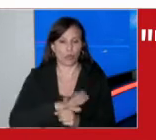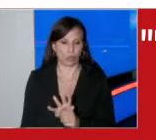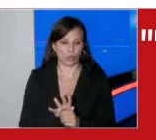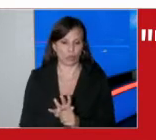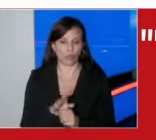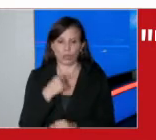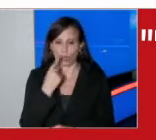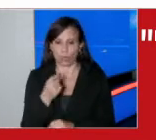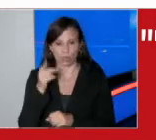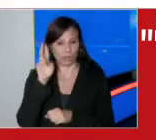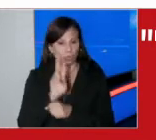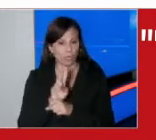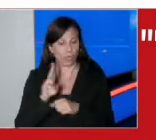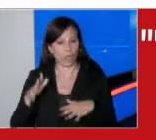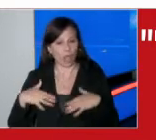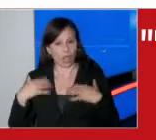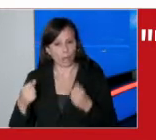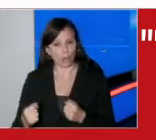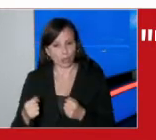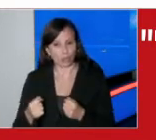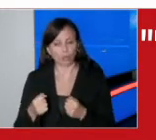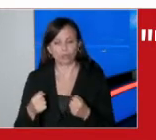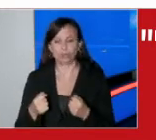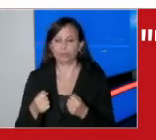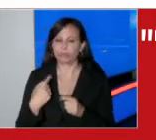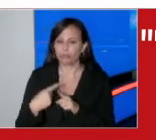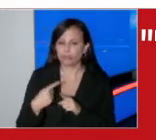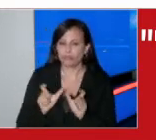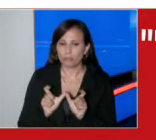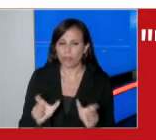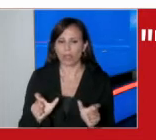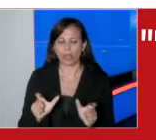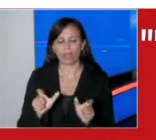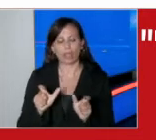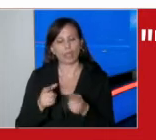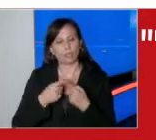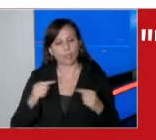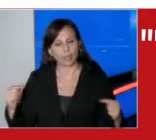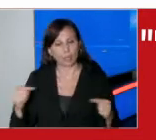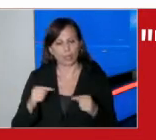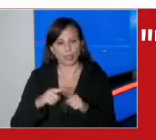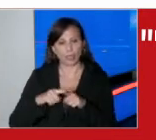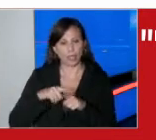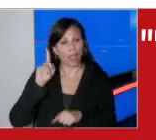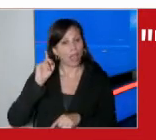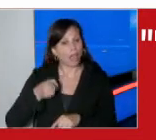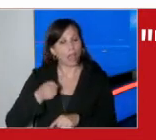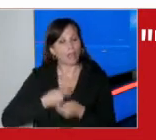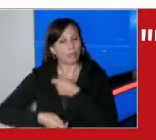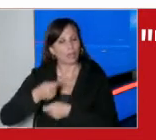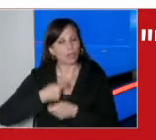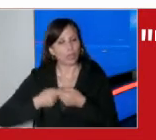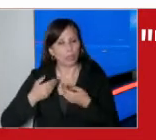אומר שמירה על הבריאות באמצעות כל ההגנה מפני הווריאנטים, אבל גם שמירה על משק